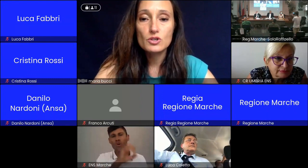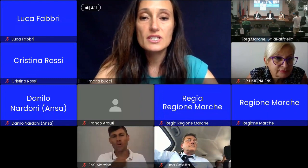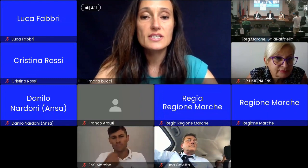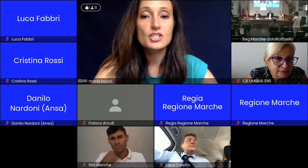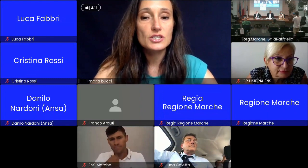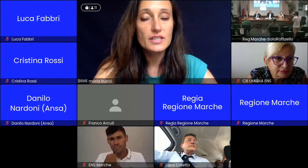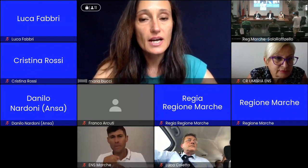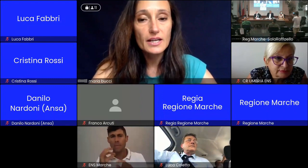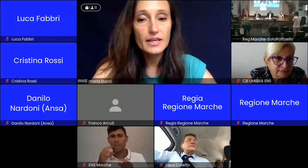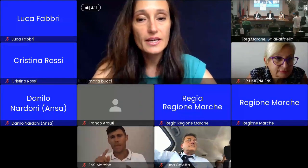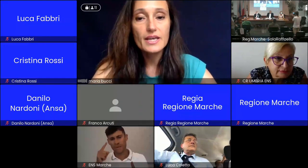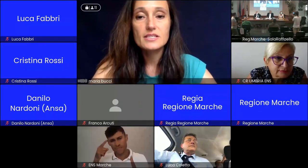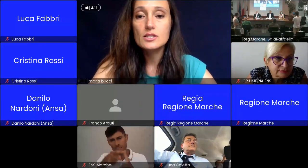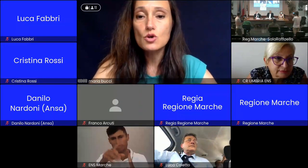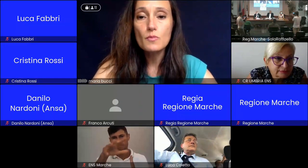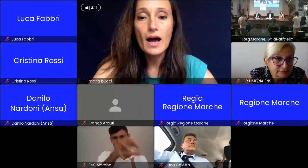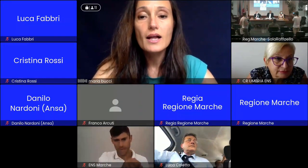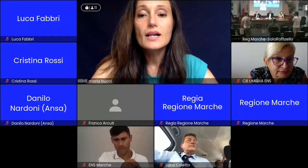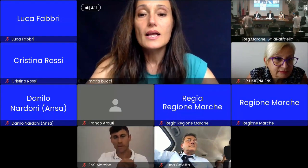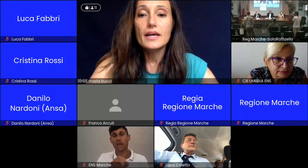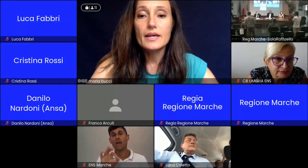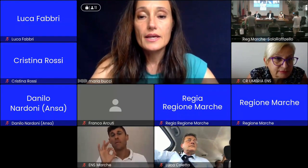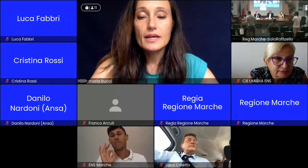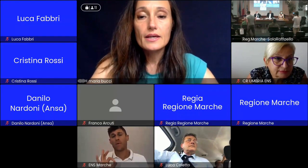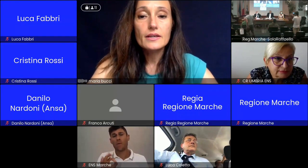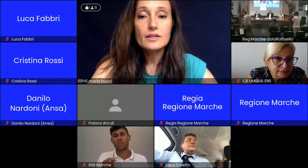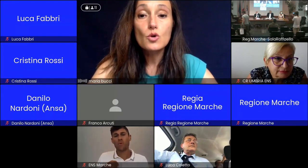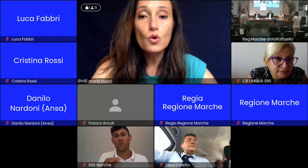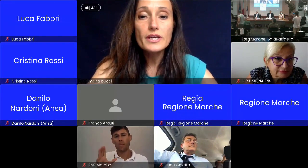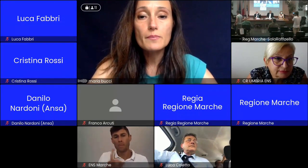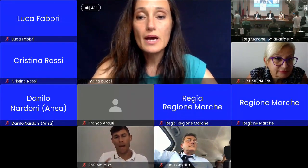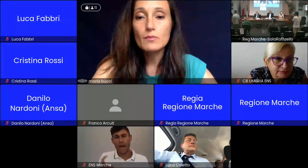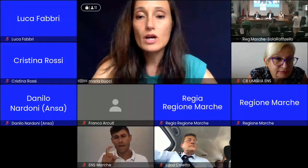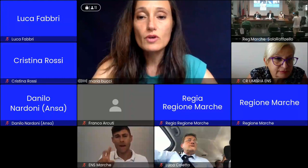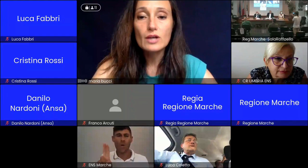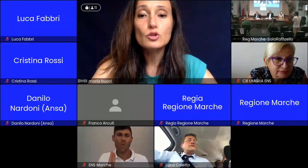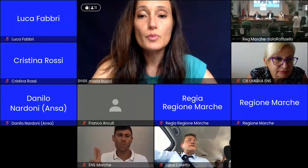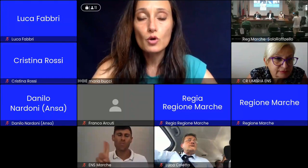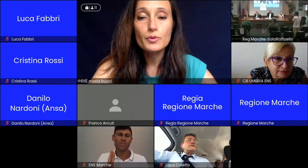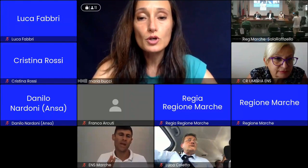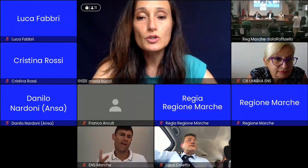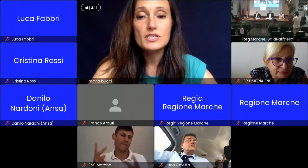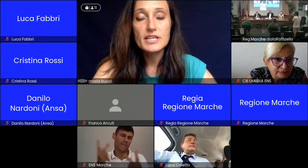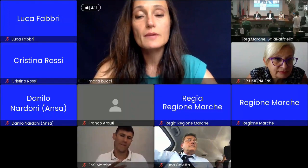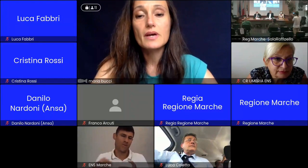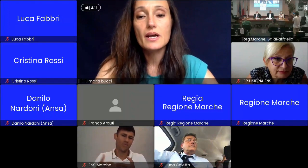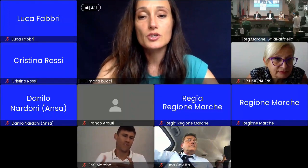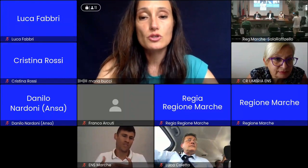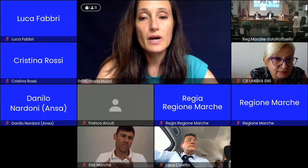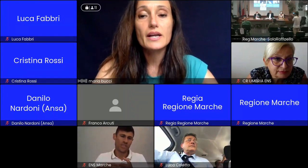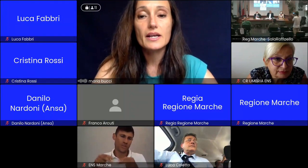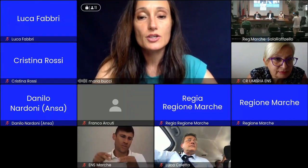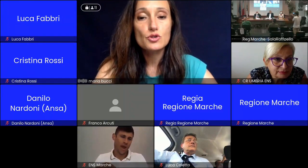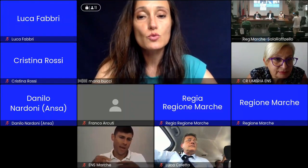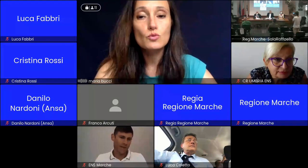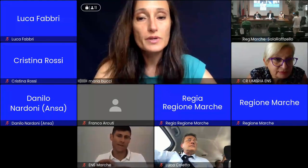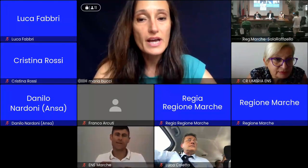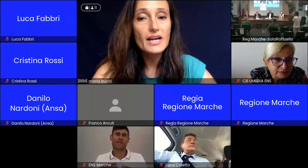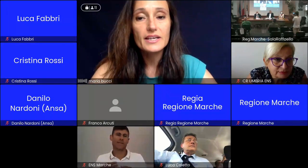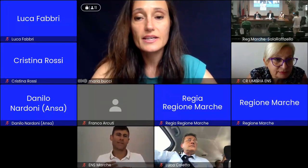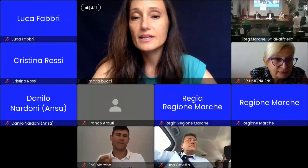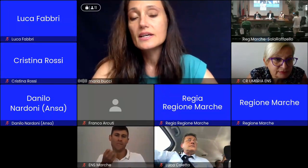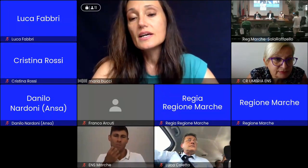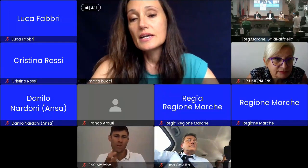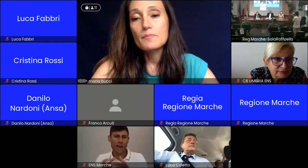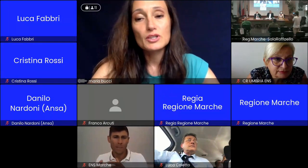lavoro della nostra sede centrale ENS di Roma, e noi abbiamo lavorato proprio insieme alla Regione Marche e alla Regione